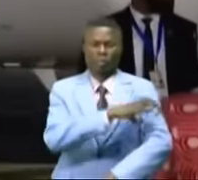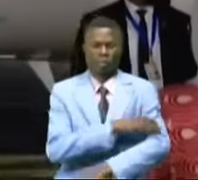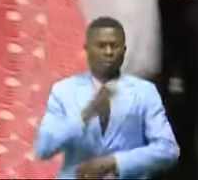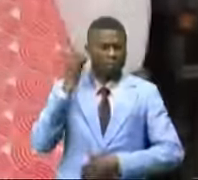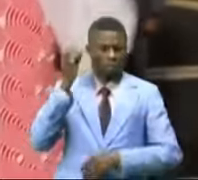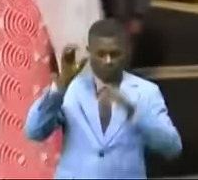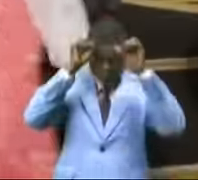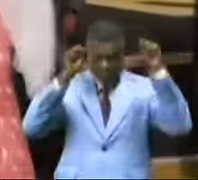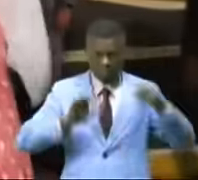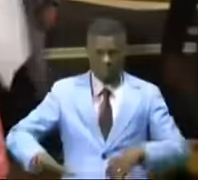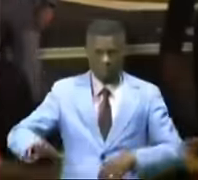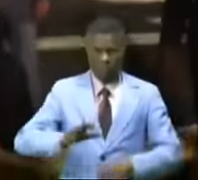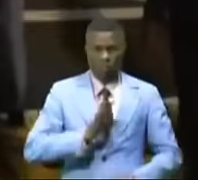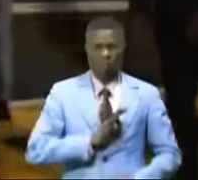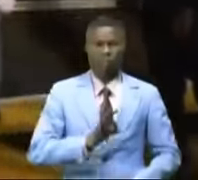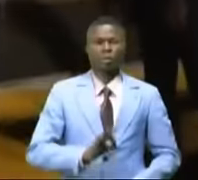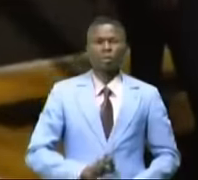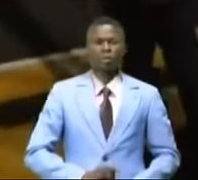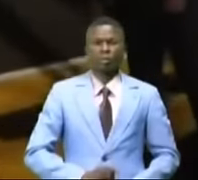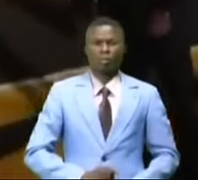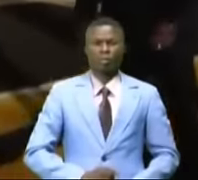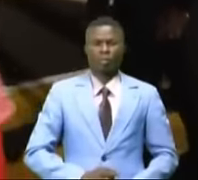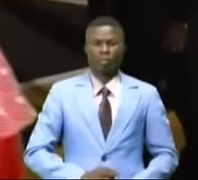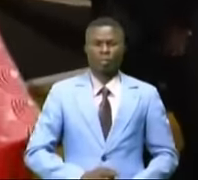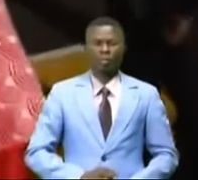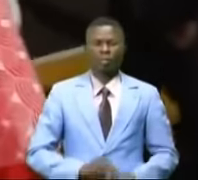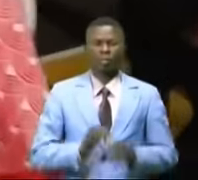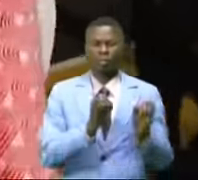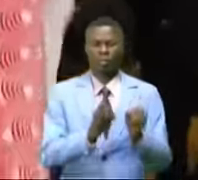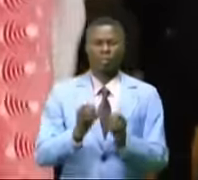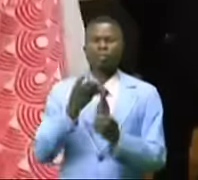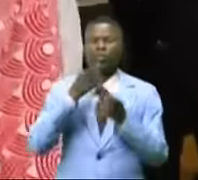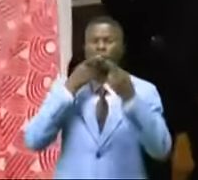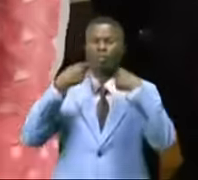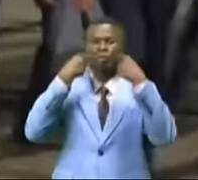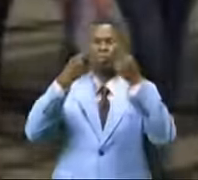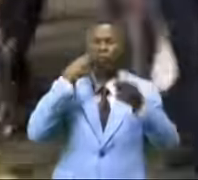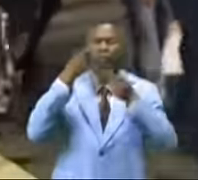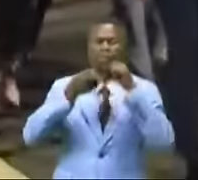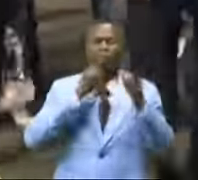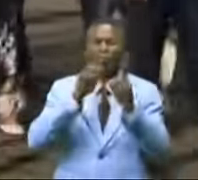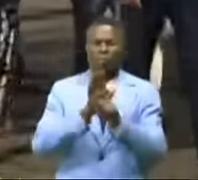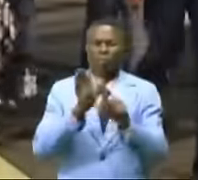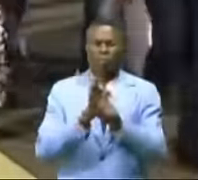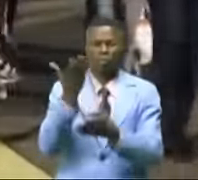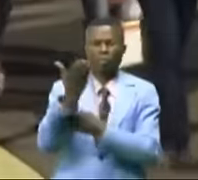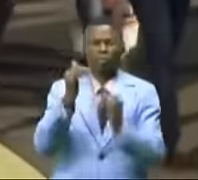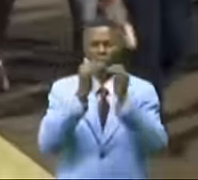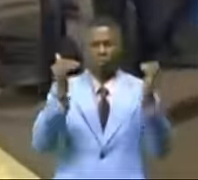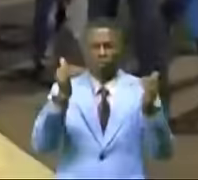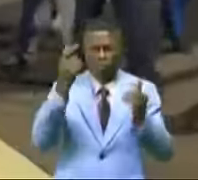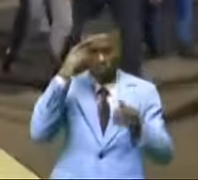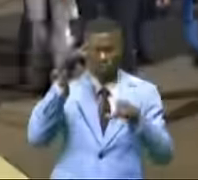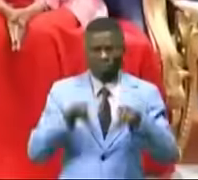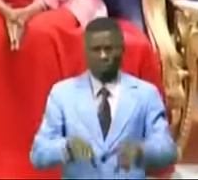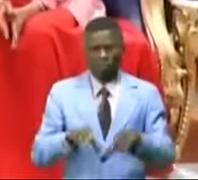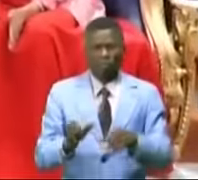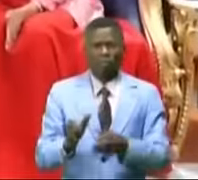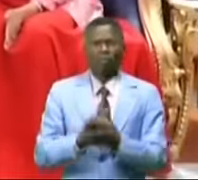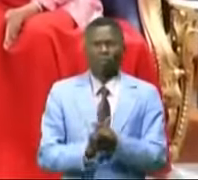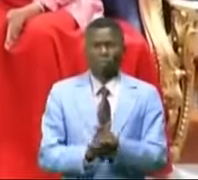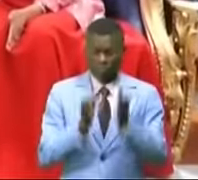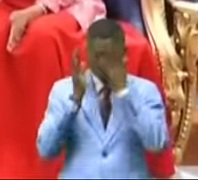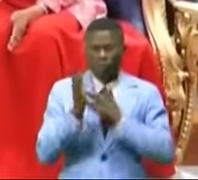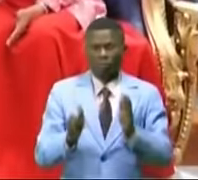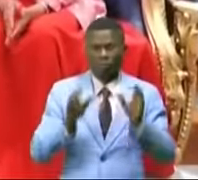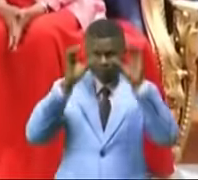République Félix Antoine Tshisekedi Tshilombo vient mener le plaidoyer en faveur de la paix dans son pays. Sans détour, le chef de l'État